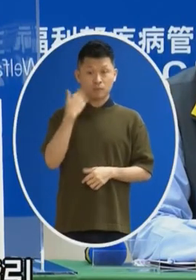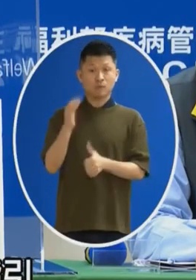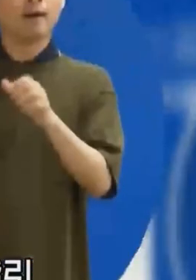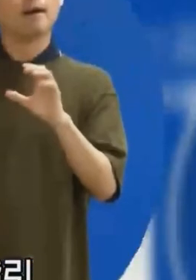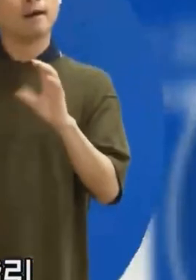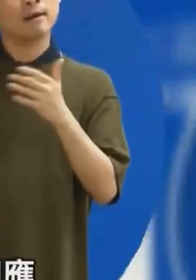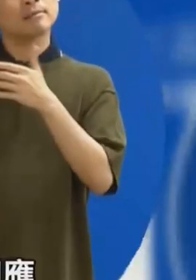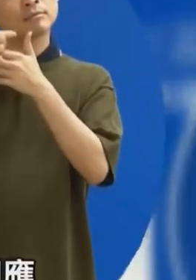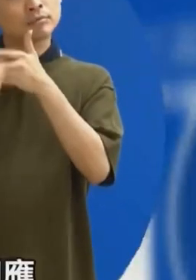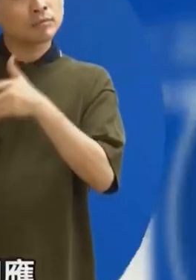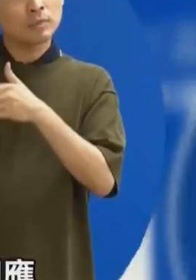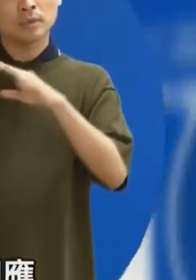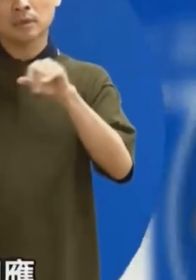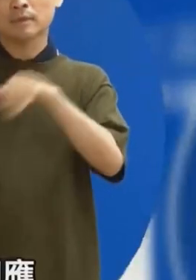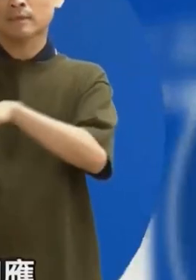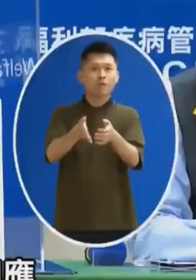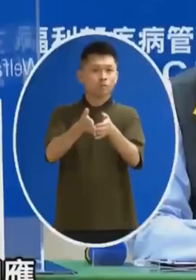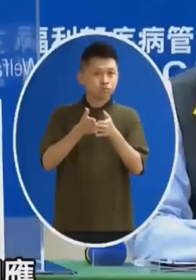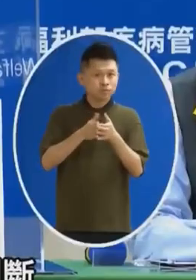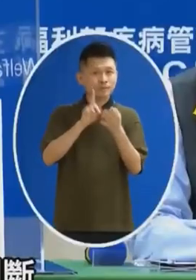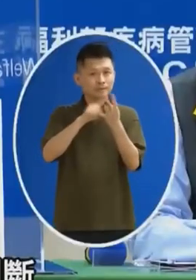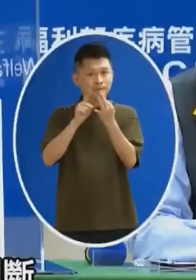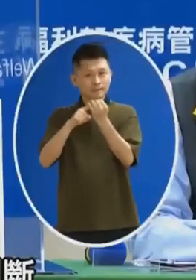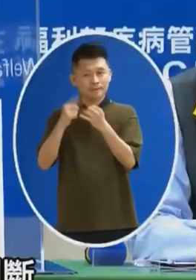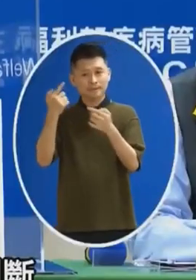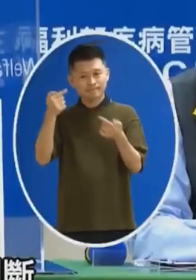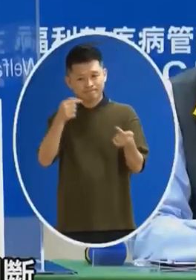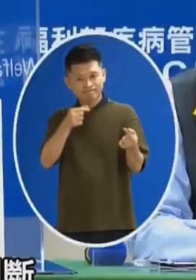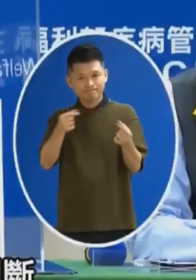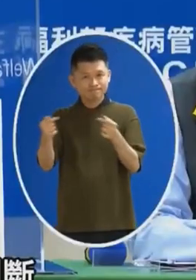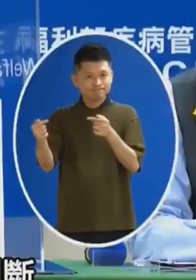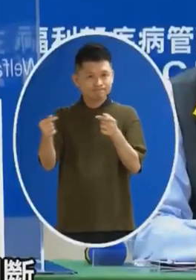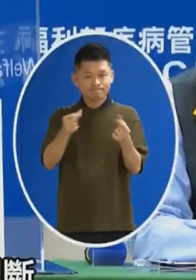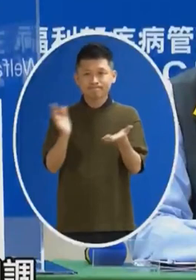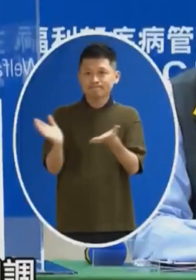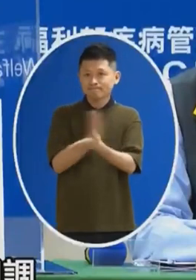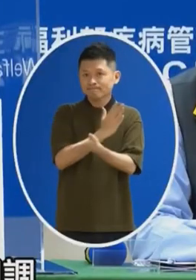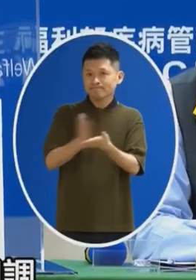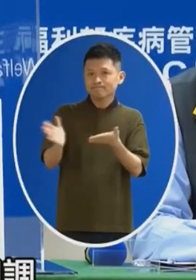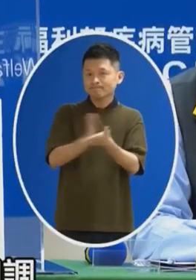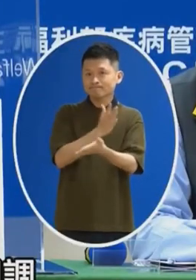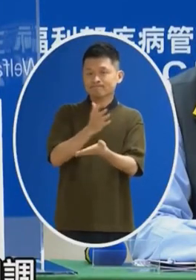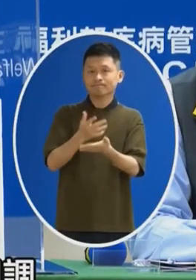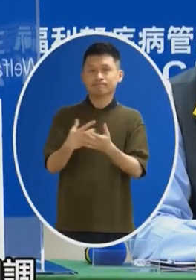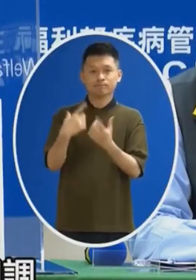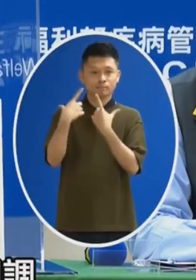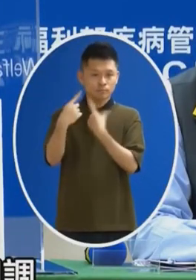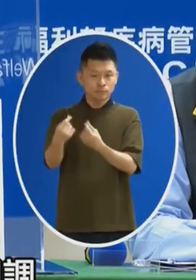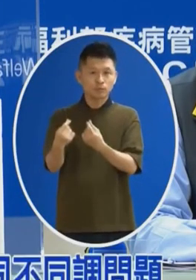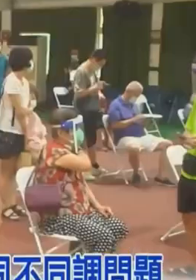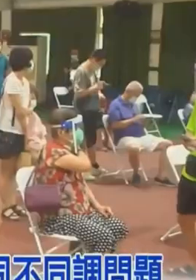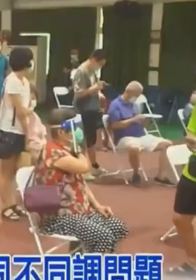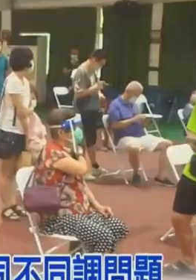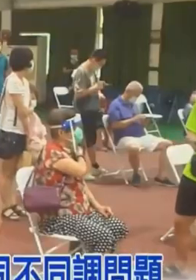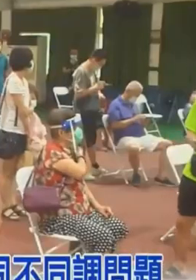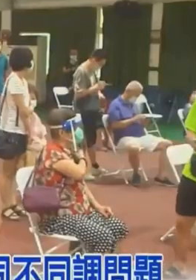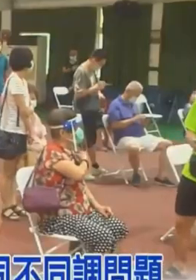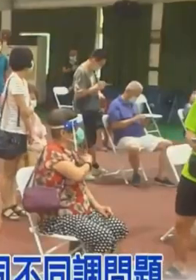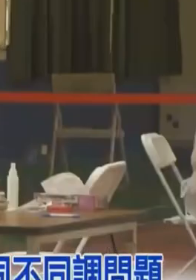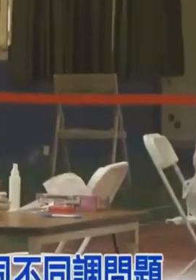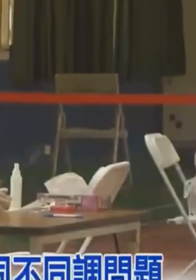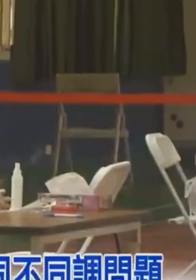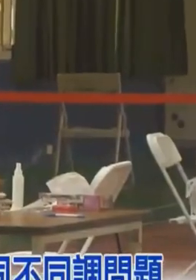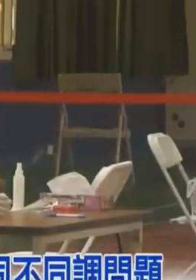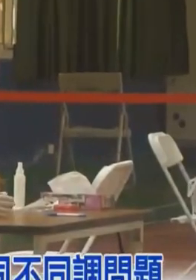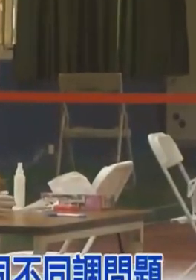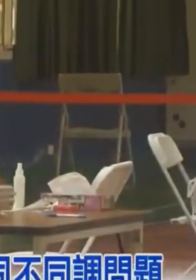属于指引，各地方政府可以因应做出一个最适切的判断，这没有所谓的同调不同调的问题。 台湾疫苗接